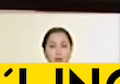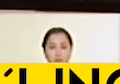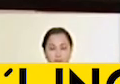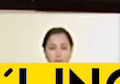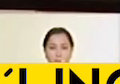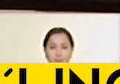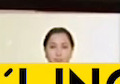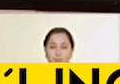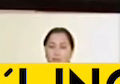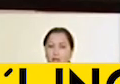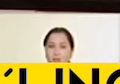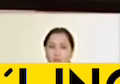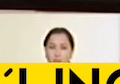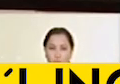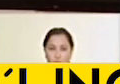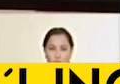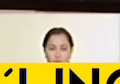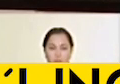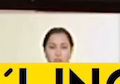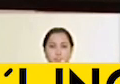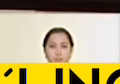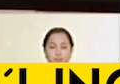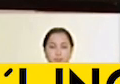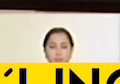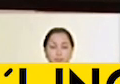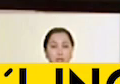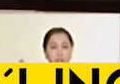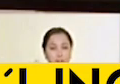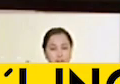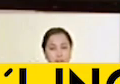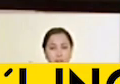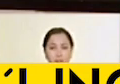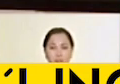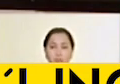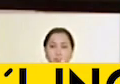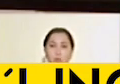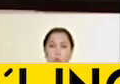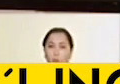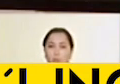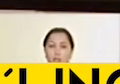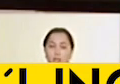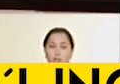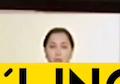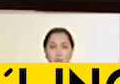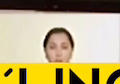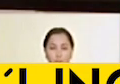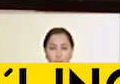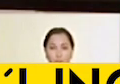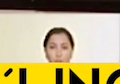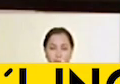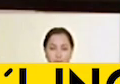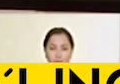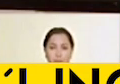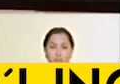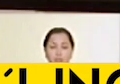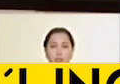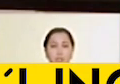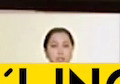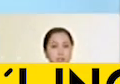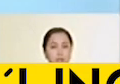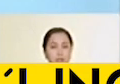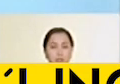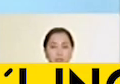Assalomu alaykum aziz o'quvchilar. Darsimiz ona tili. Bugun biz siz bilan